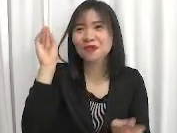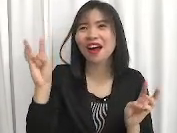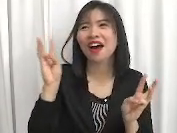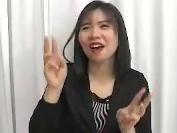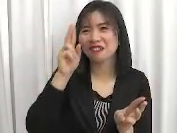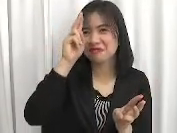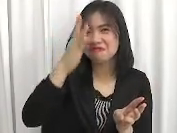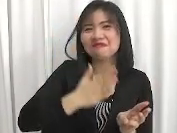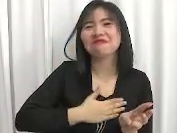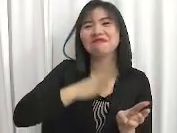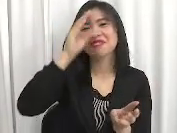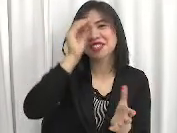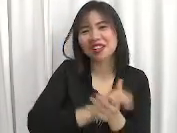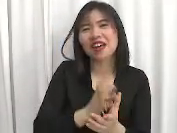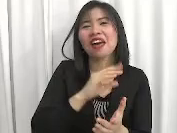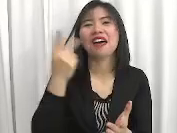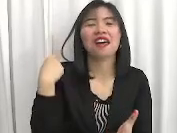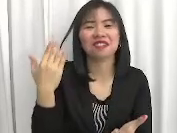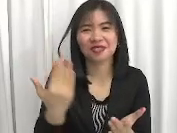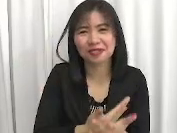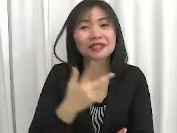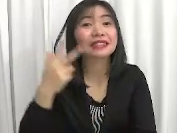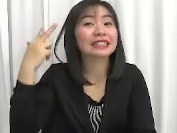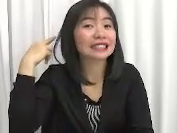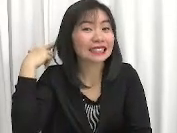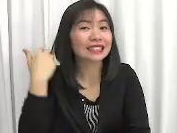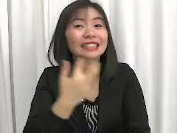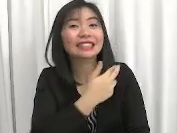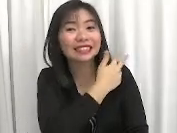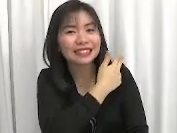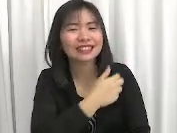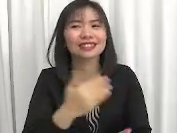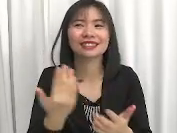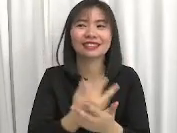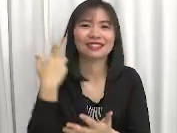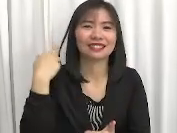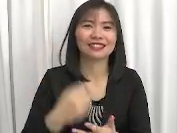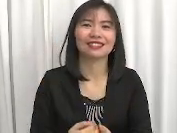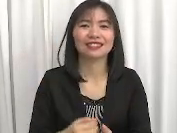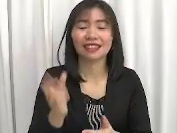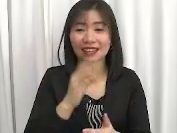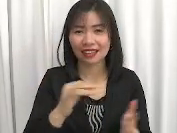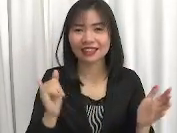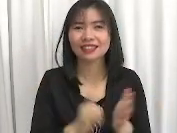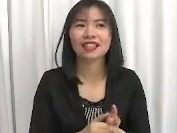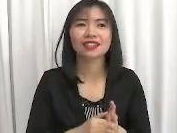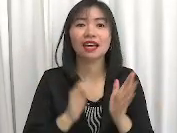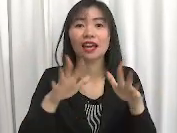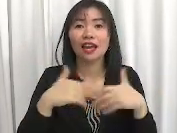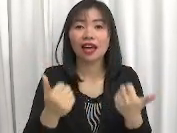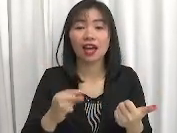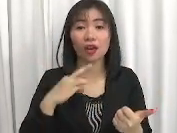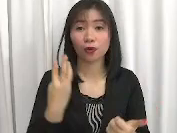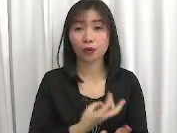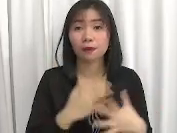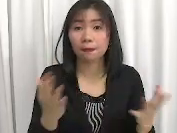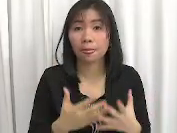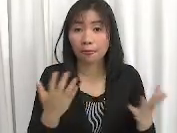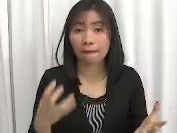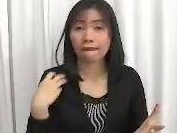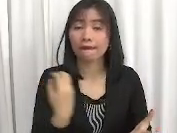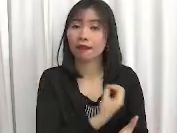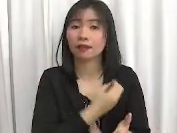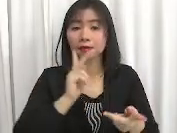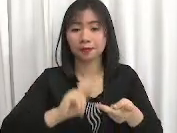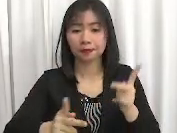na ngayon, bagong gupit. Kaya kailangan na talagang ibubus natin yung ating kasama. Yes. Di ba? Kasi